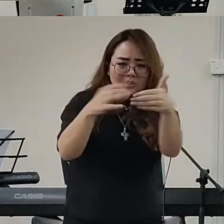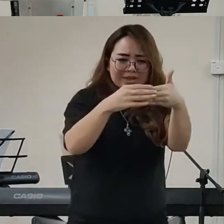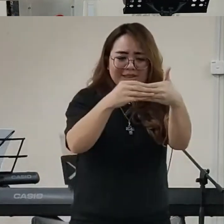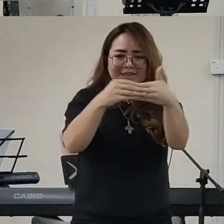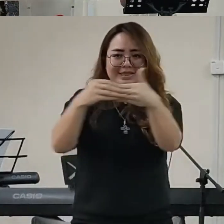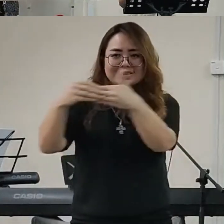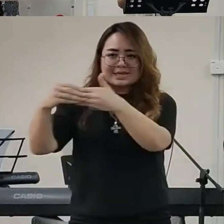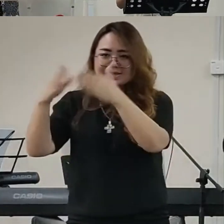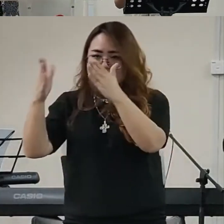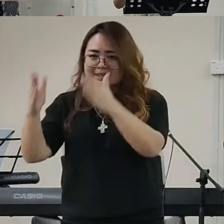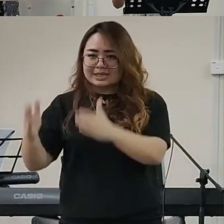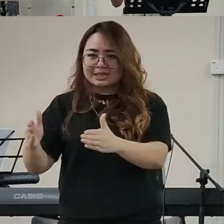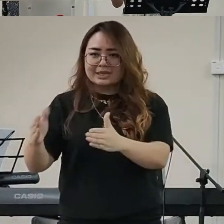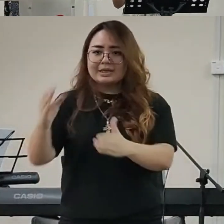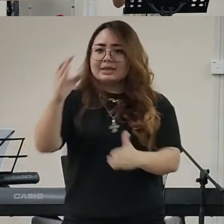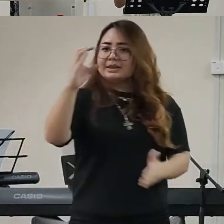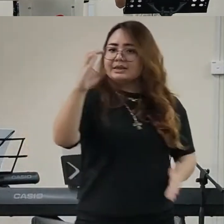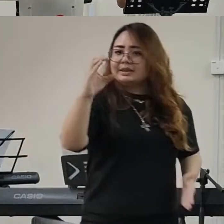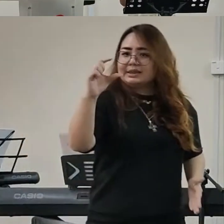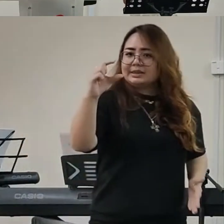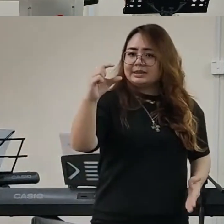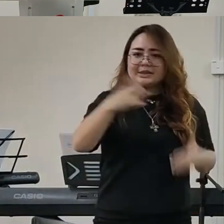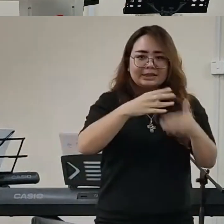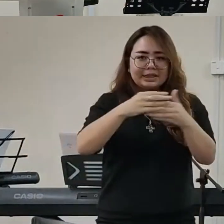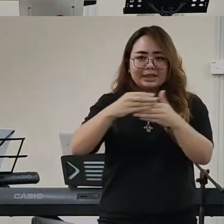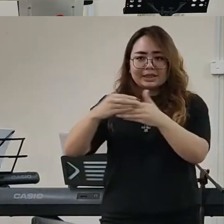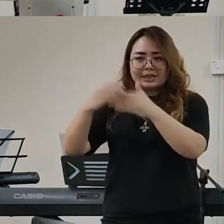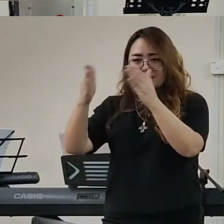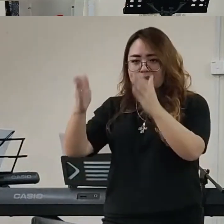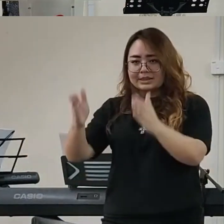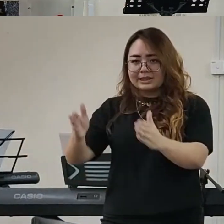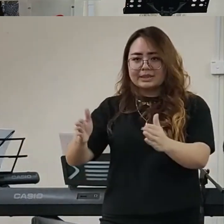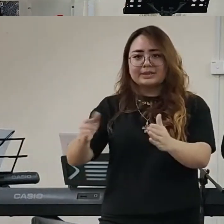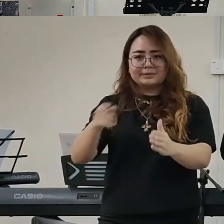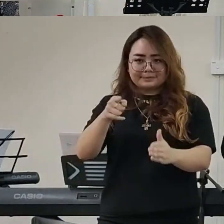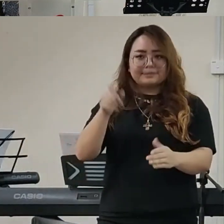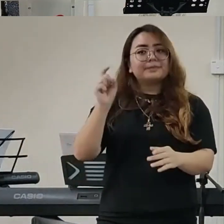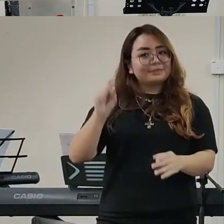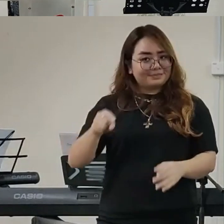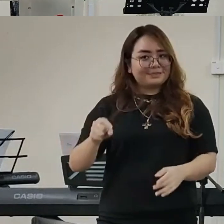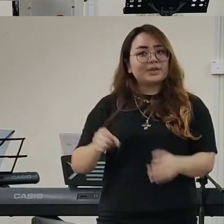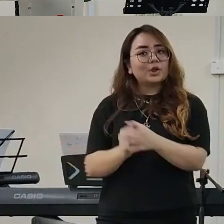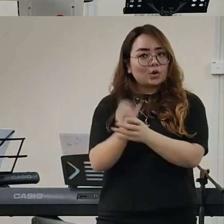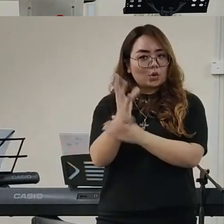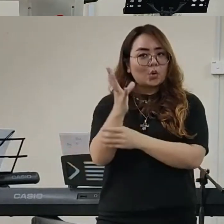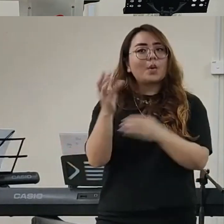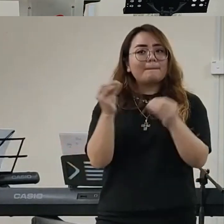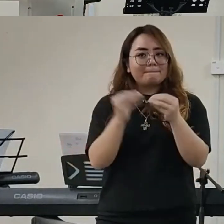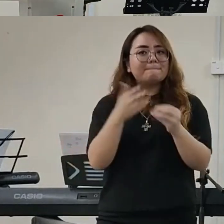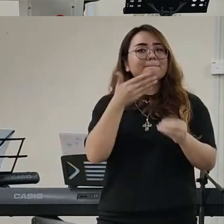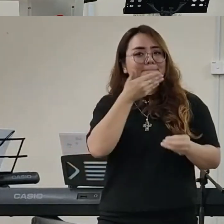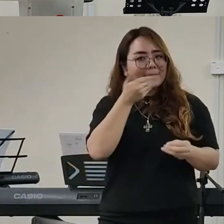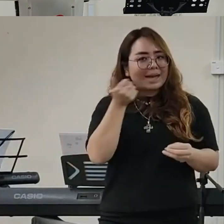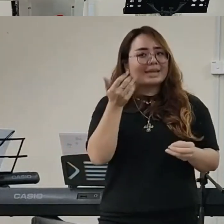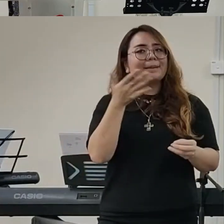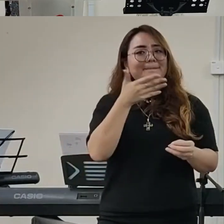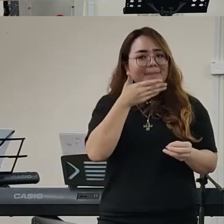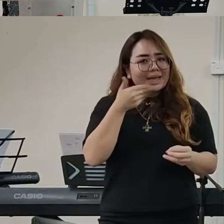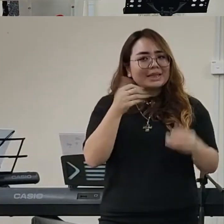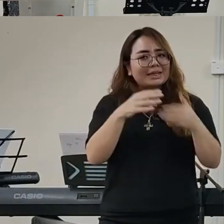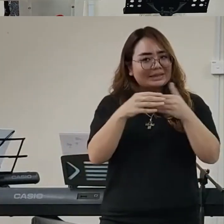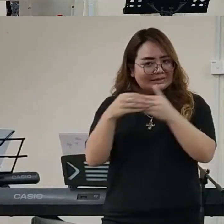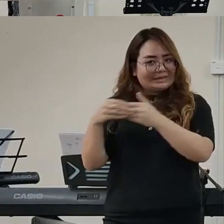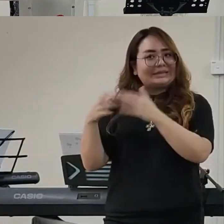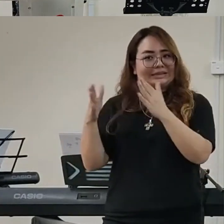们，因为这是很重要的事情。让我看一下，让圣灵来到我们，我们是怎么样去牧养我们的羊群的。 So from these verses,